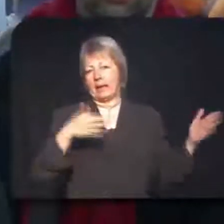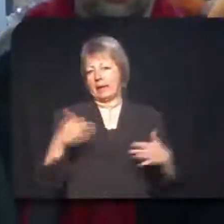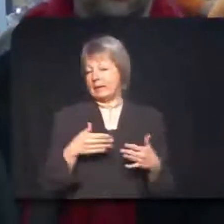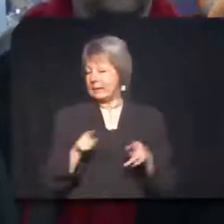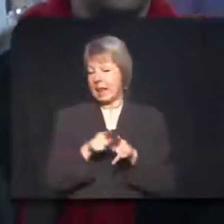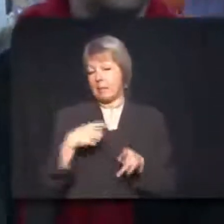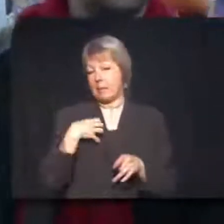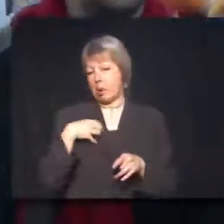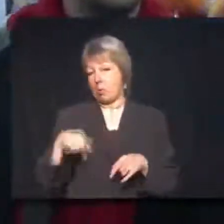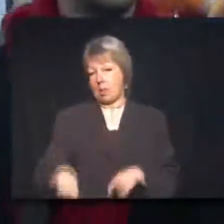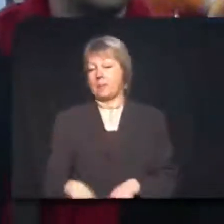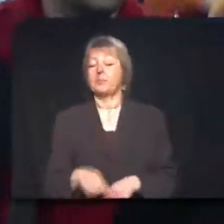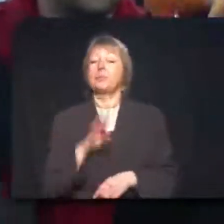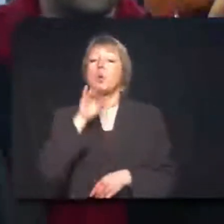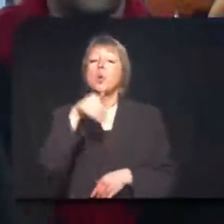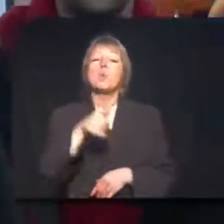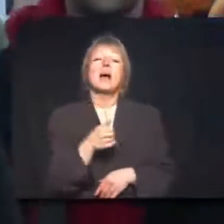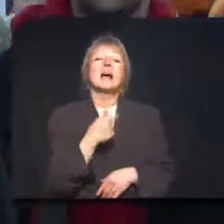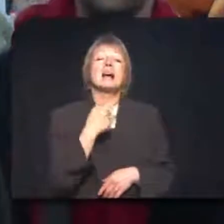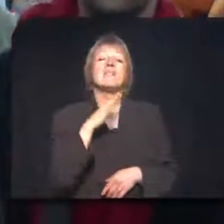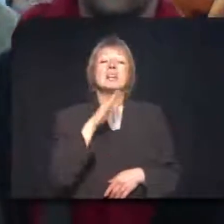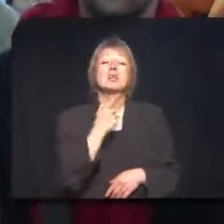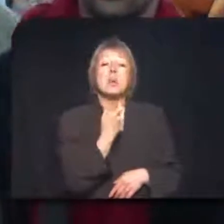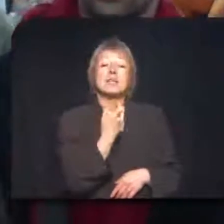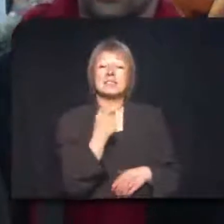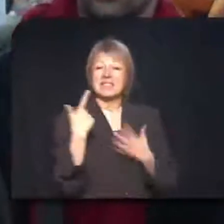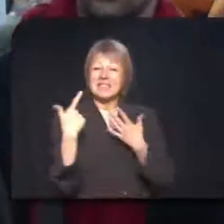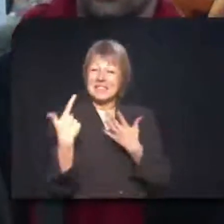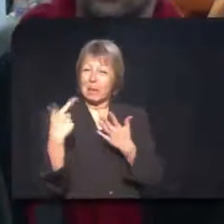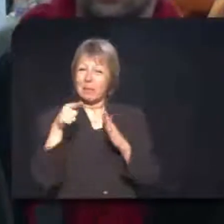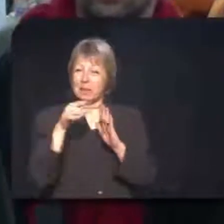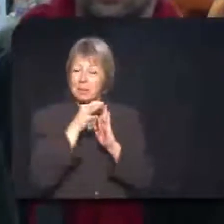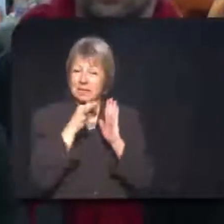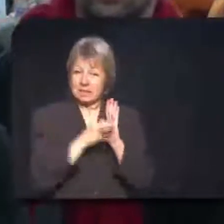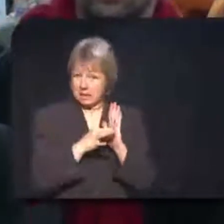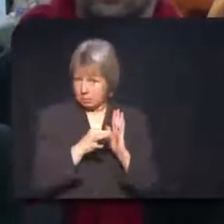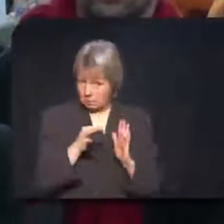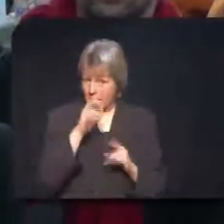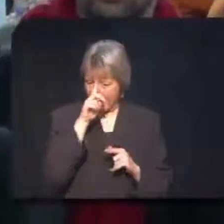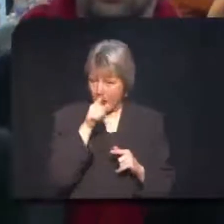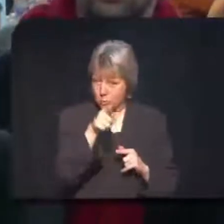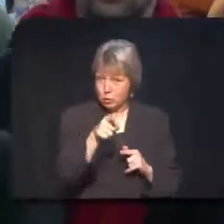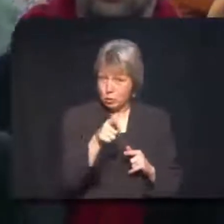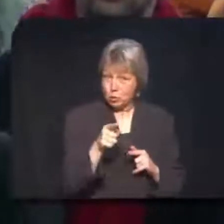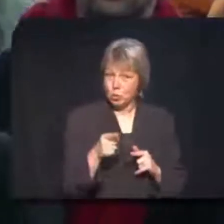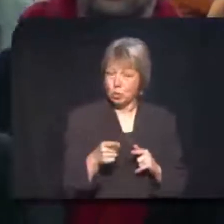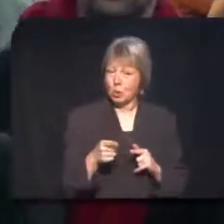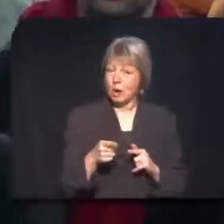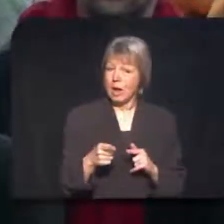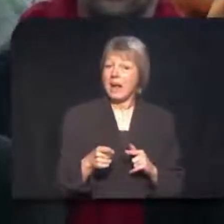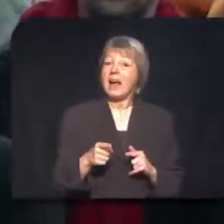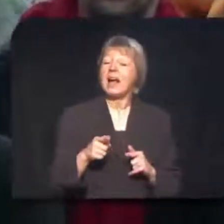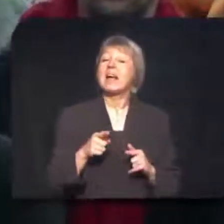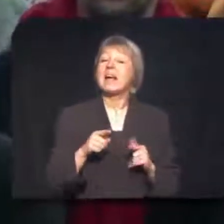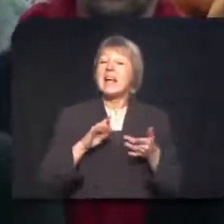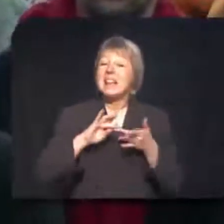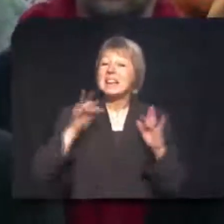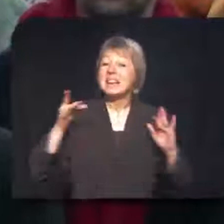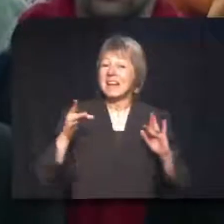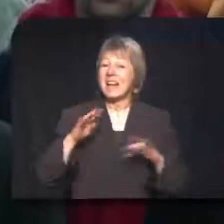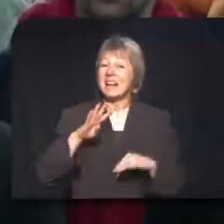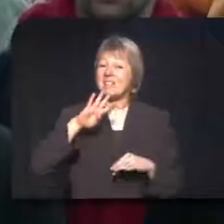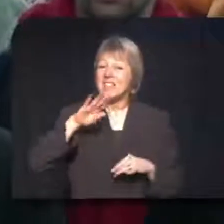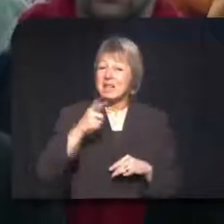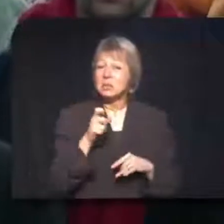zum 247 Prinzip mal ganz im Ernst leute glaubt ihr dass nur weil das Internet 24 Stunden an 7 Tagen in der Woche